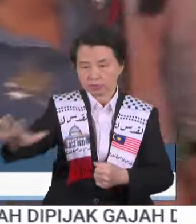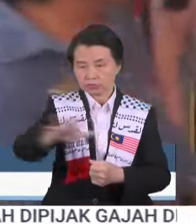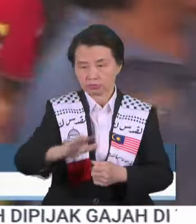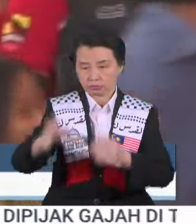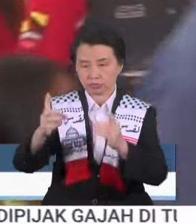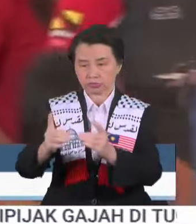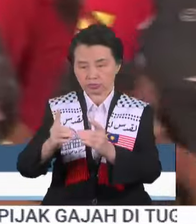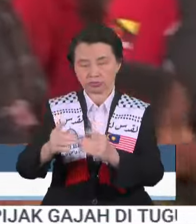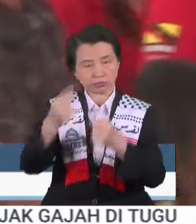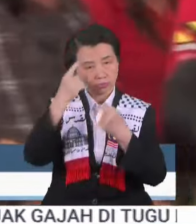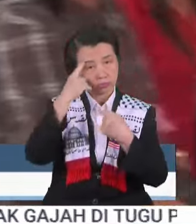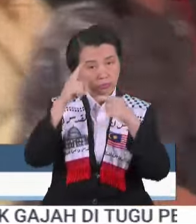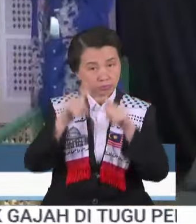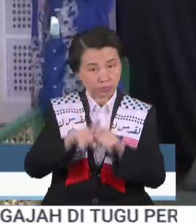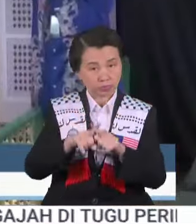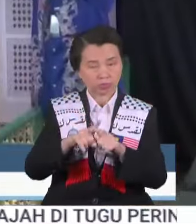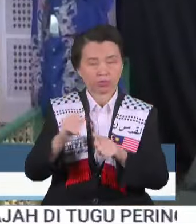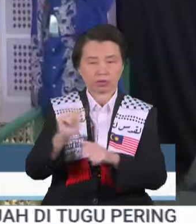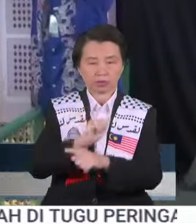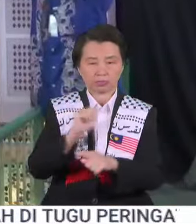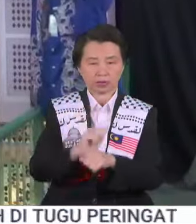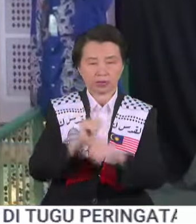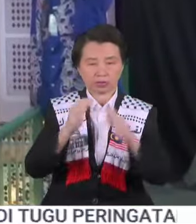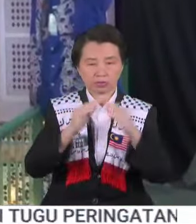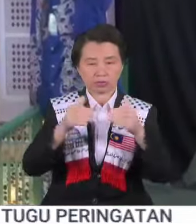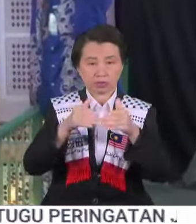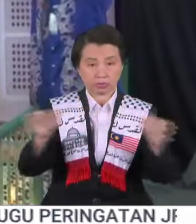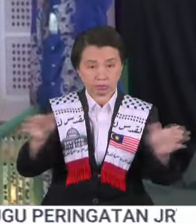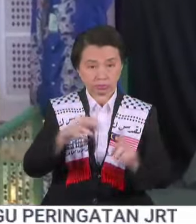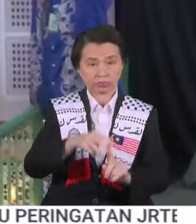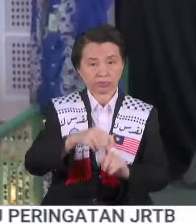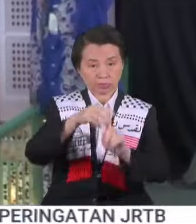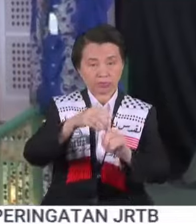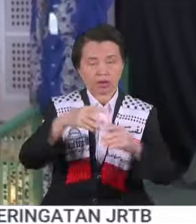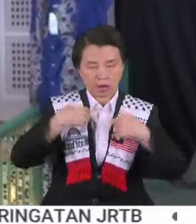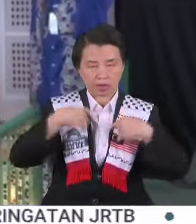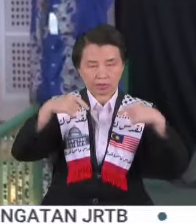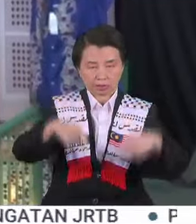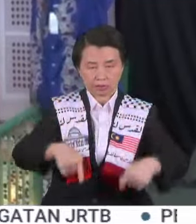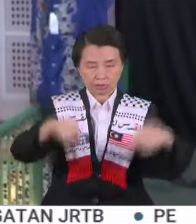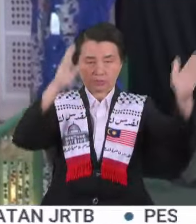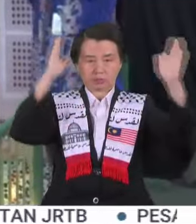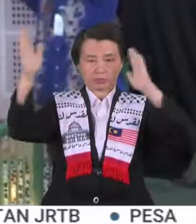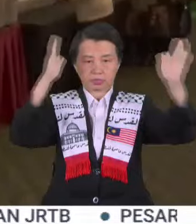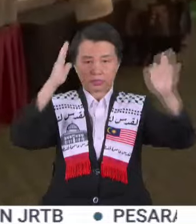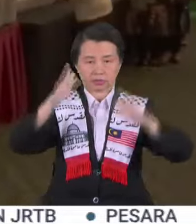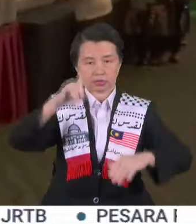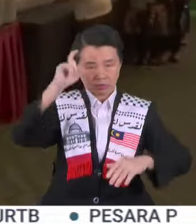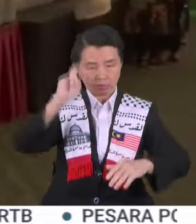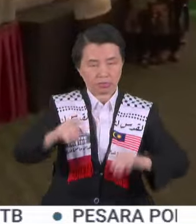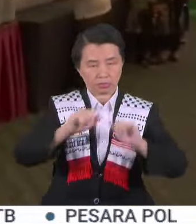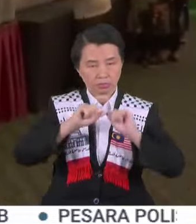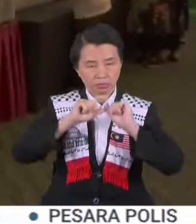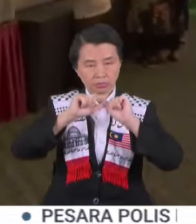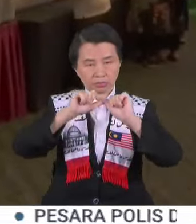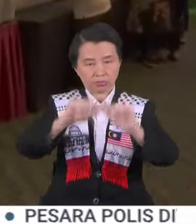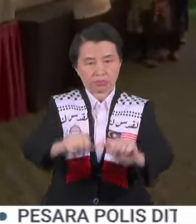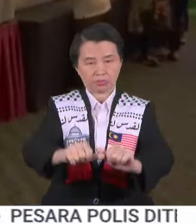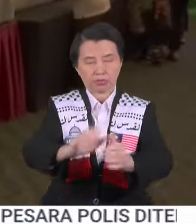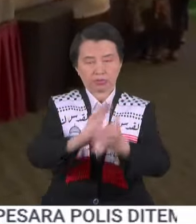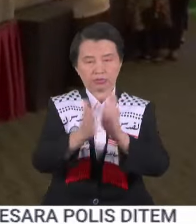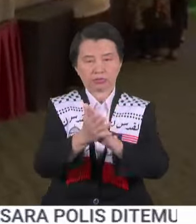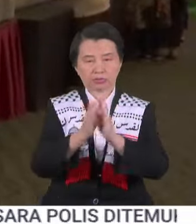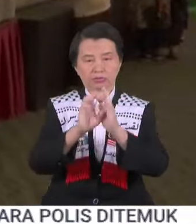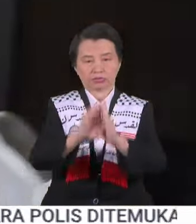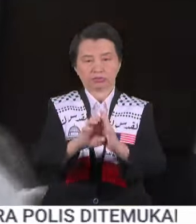ditemui bersetuju, amalan rumah terbuka merupakan keunikan yang terdapat di Malaysia dan perlu diteruskan untuk menjadi